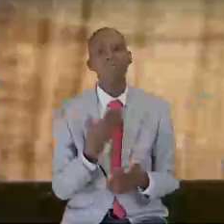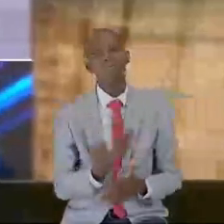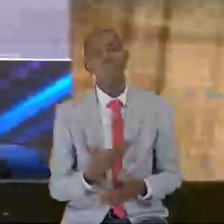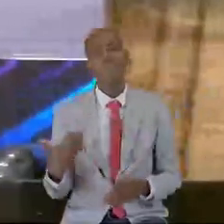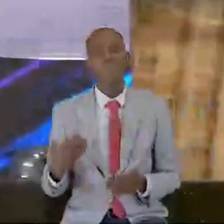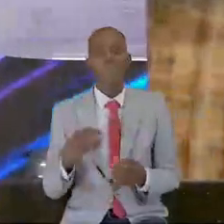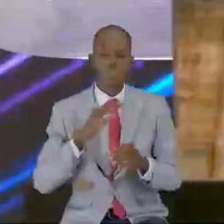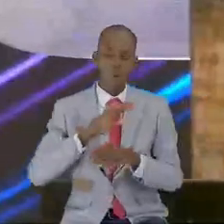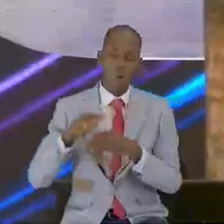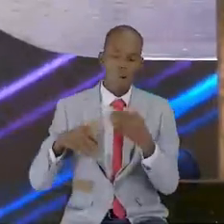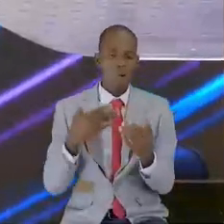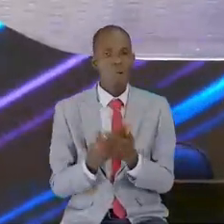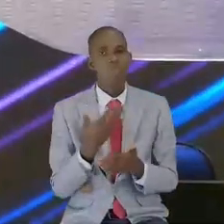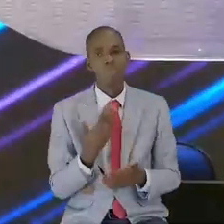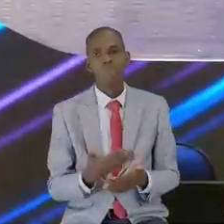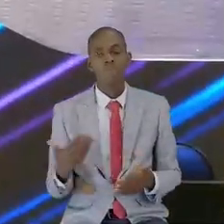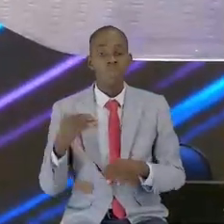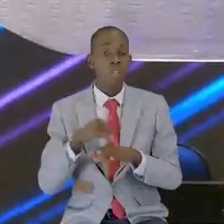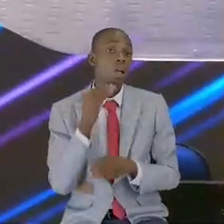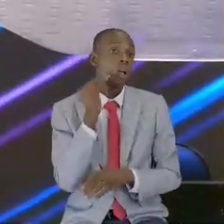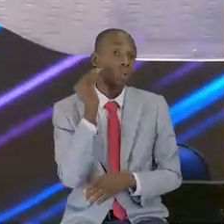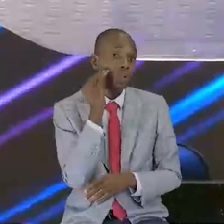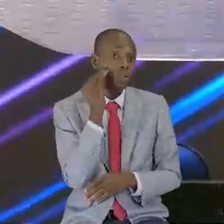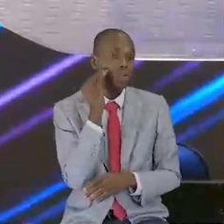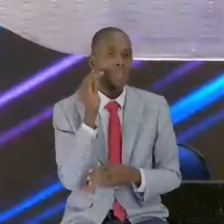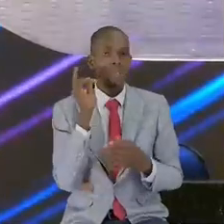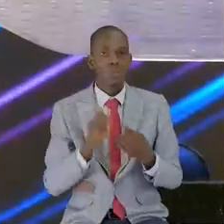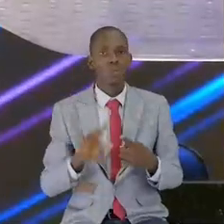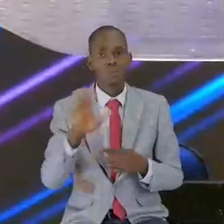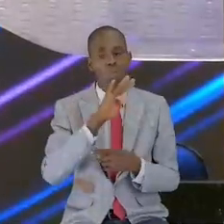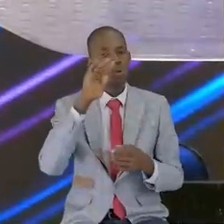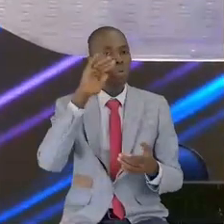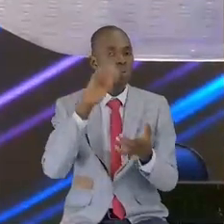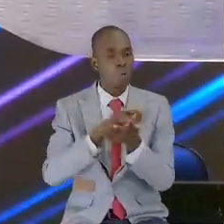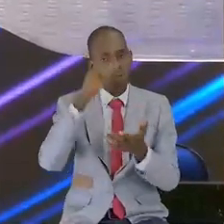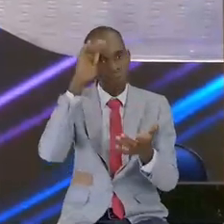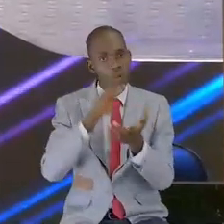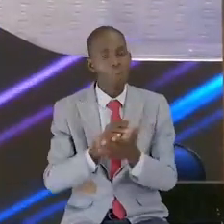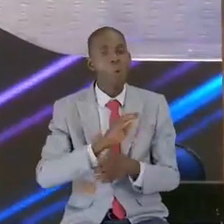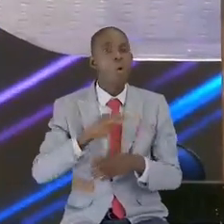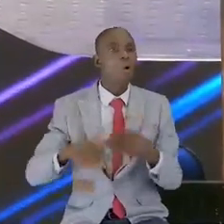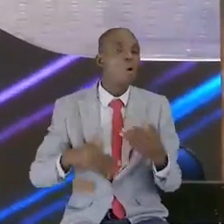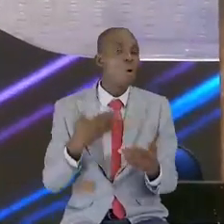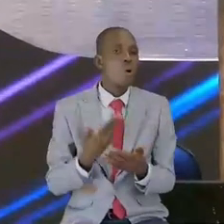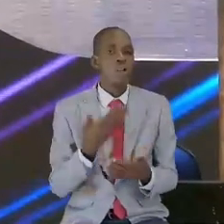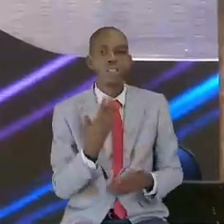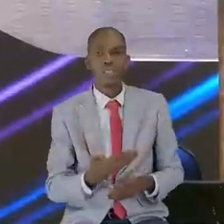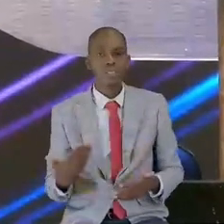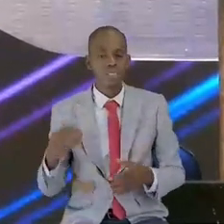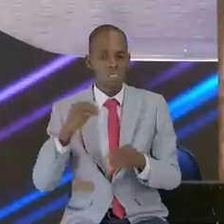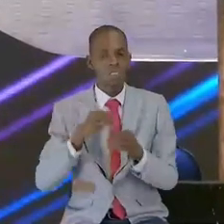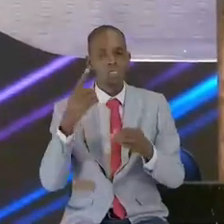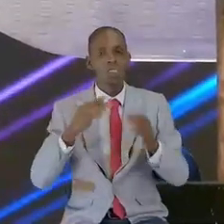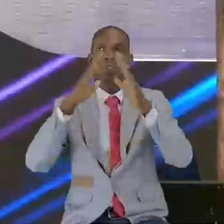Toutes choses, à la maison, envers ton épouse, toutes choses, dans la